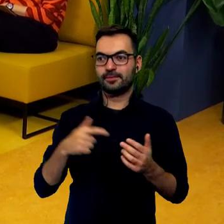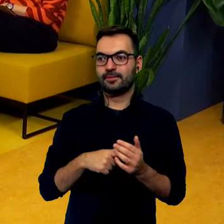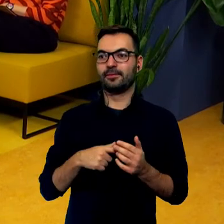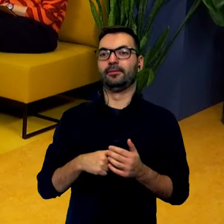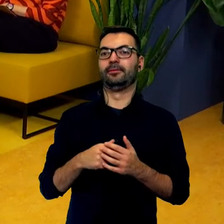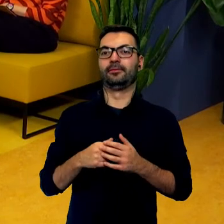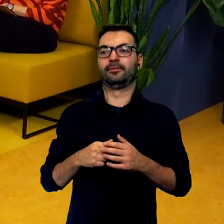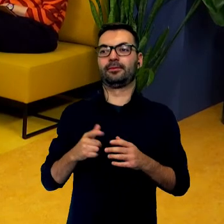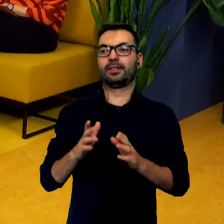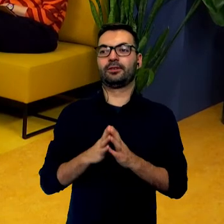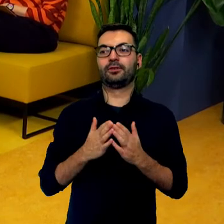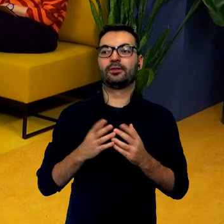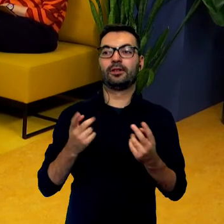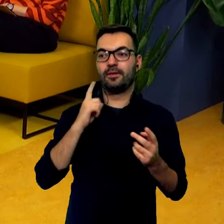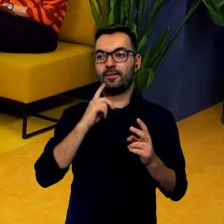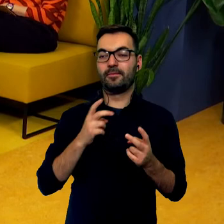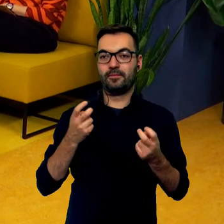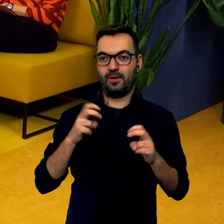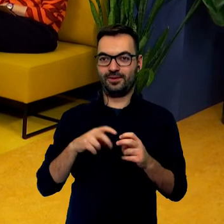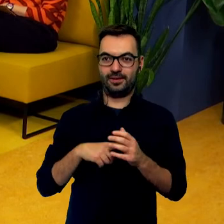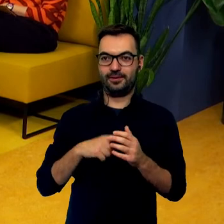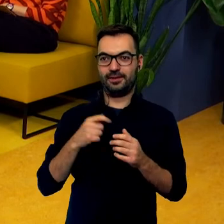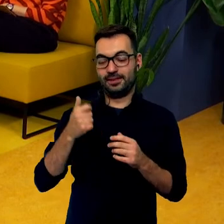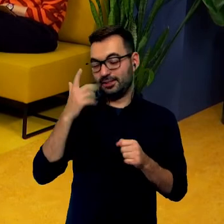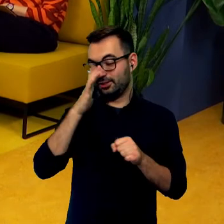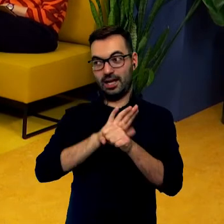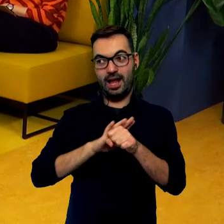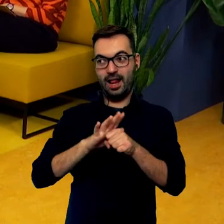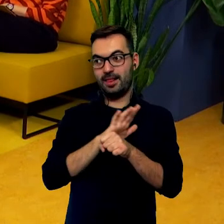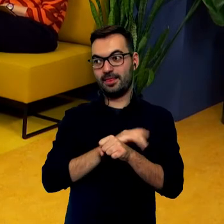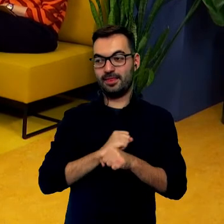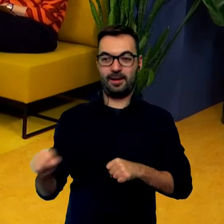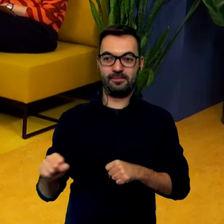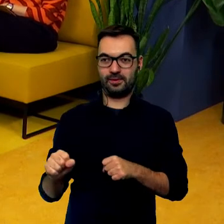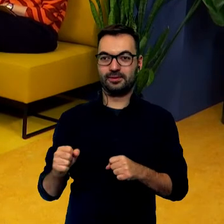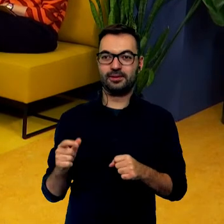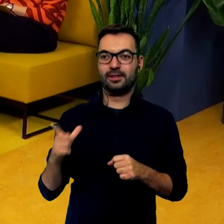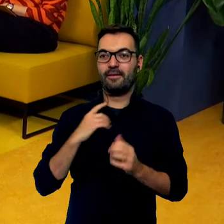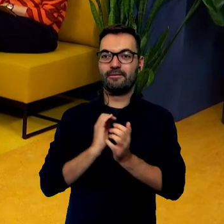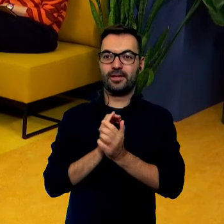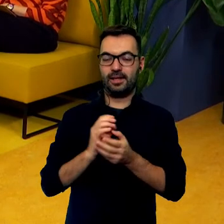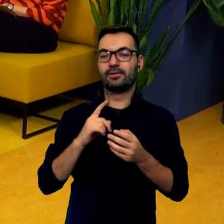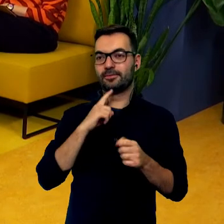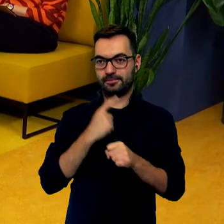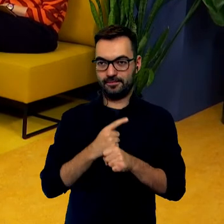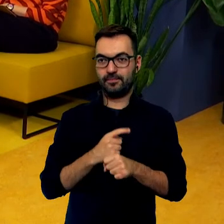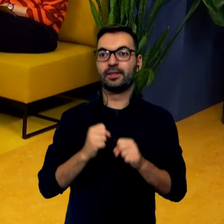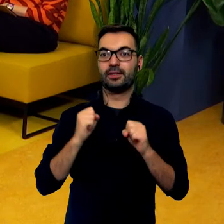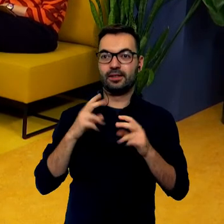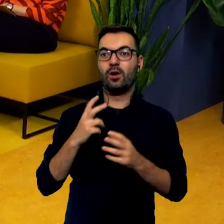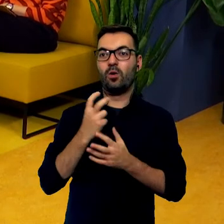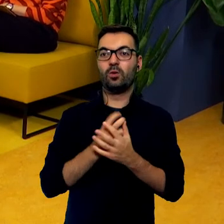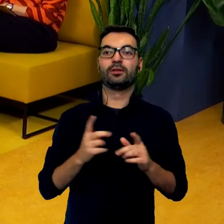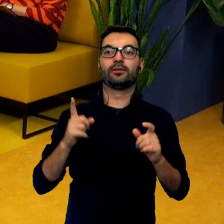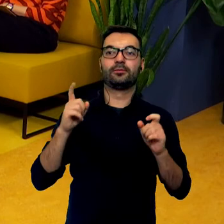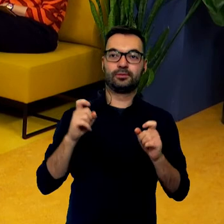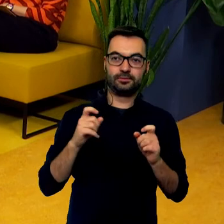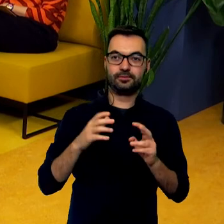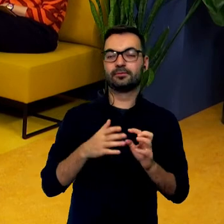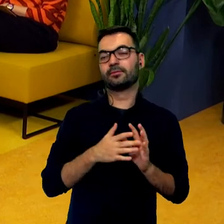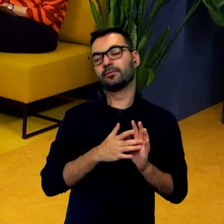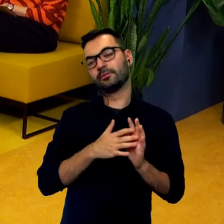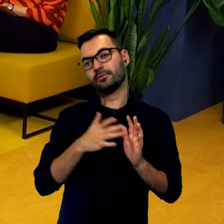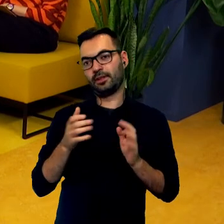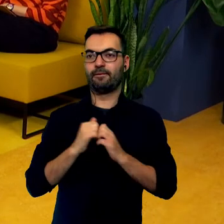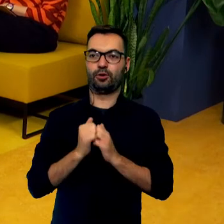zresztą ta książka ona powstała w takim jednak wariackim tempie, bo myśmy tak z wydawcą założyli, że zaczniecie w lutym, no i